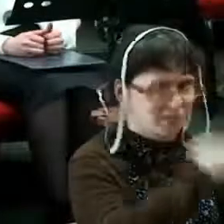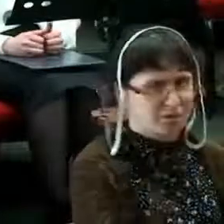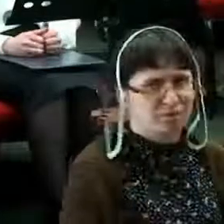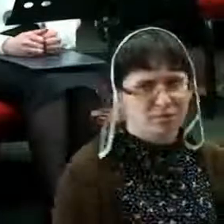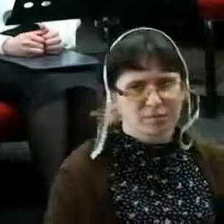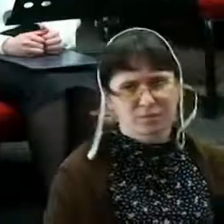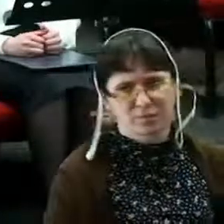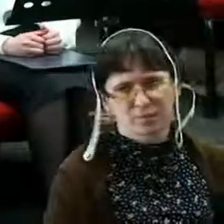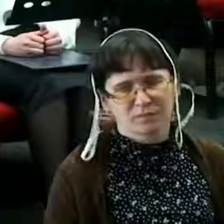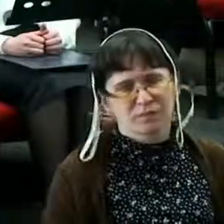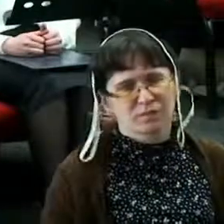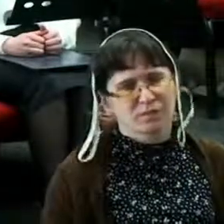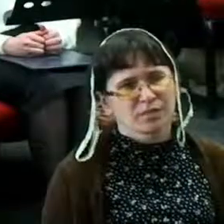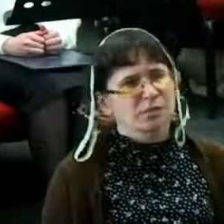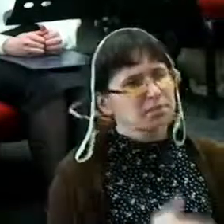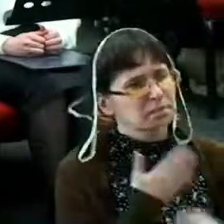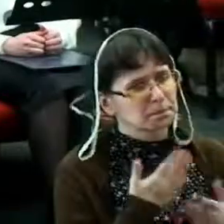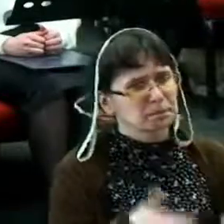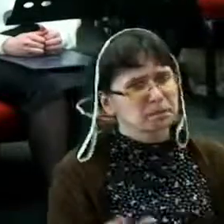О місто небесне,